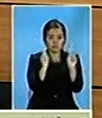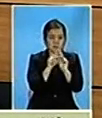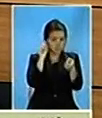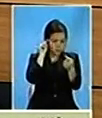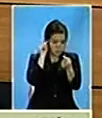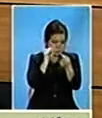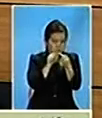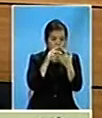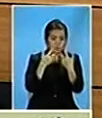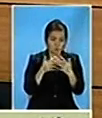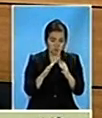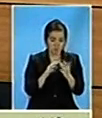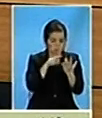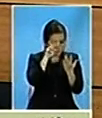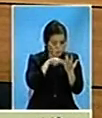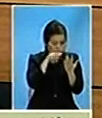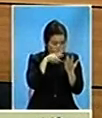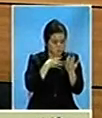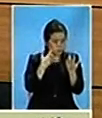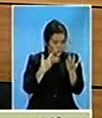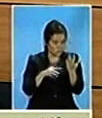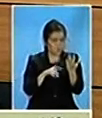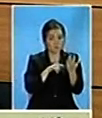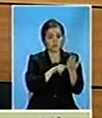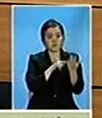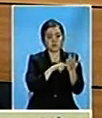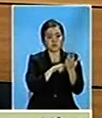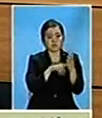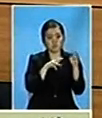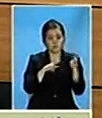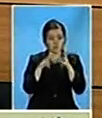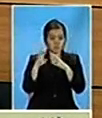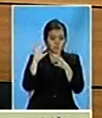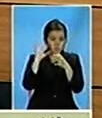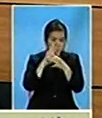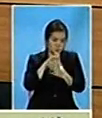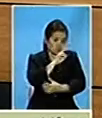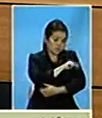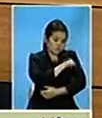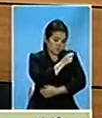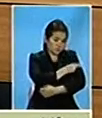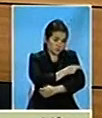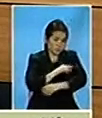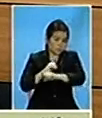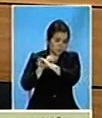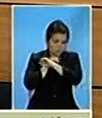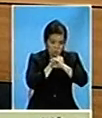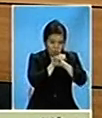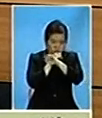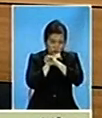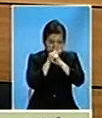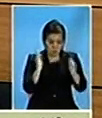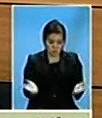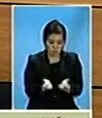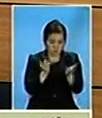แล้วเนี่ยเขาก็อยากนะฮะว่ากระบวนการทางการแพทย์ตามความหมายที่บัญญัติไว้ในกฎหมายว่าด้วยการคุ้มครองและส่งเสริม